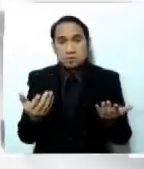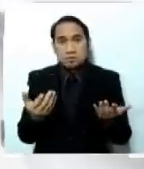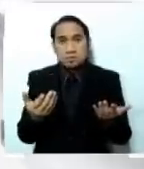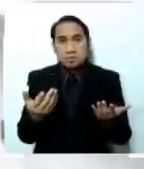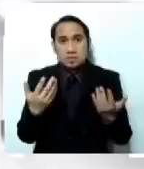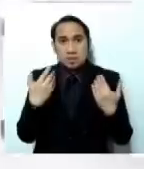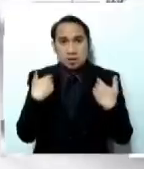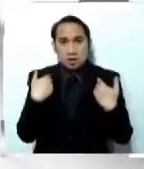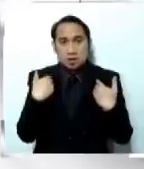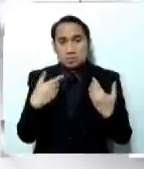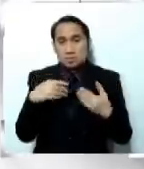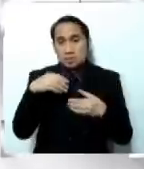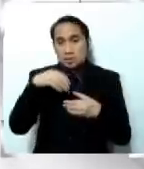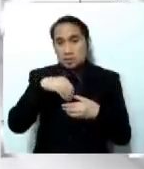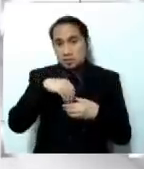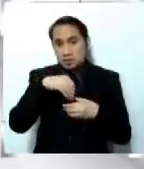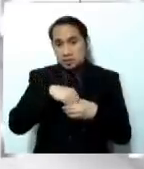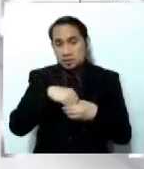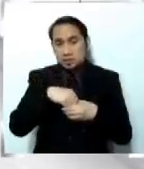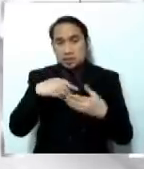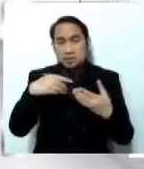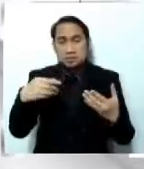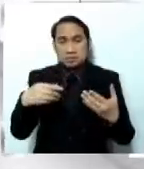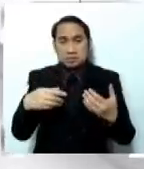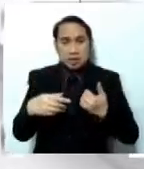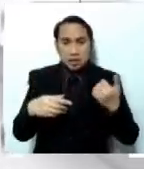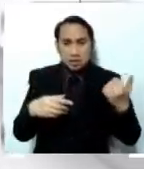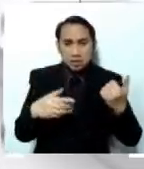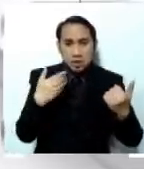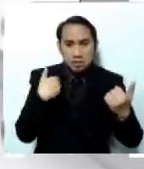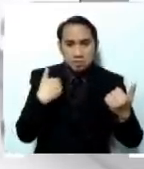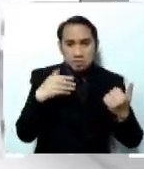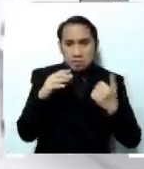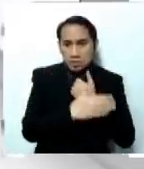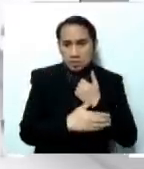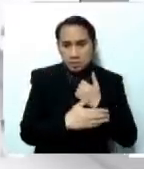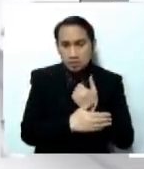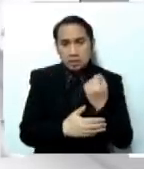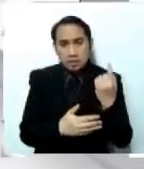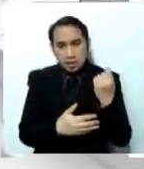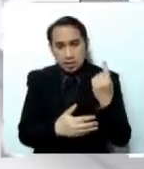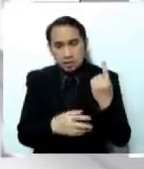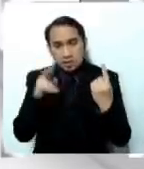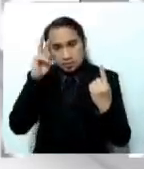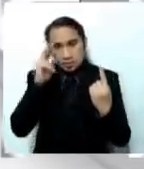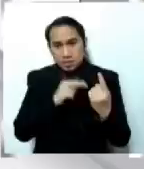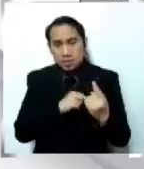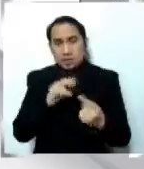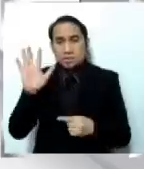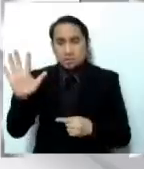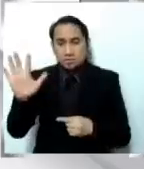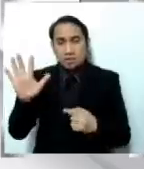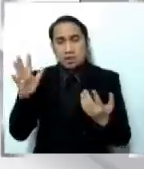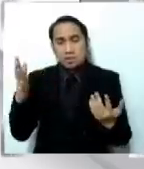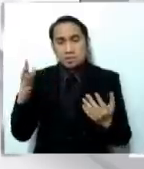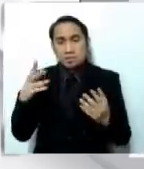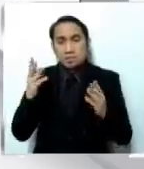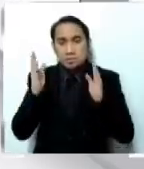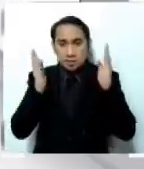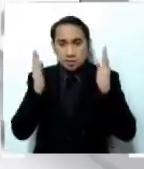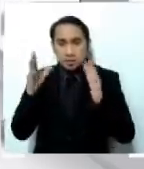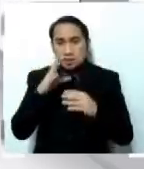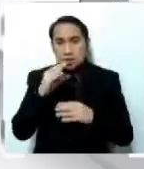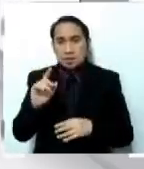ating EEZ ang okupado ng ibang claimants. 11 sa Vietnam, 5 sa Malaysia, 4 sa China at 1 sa